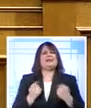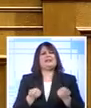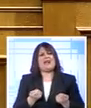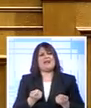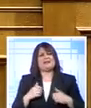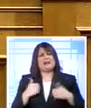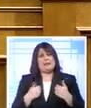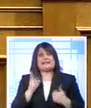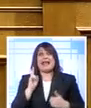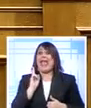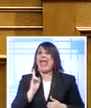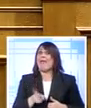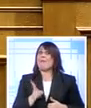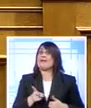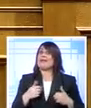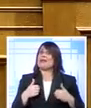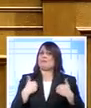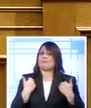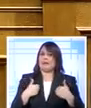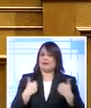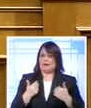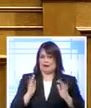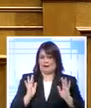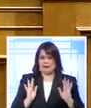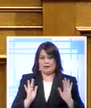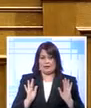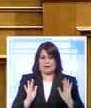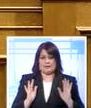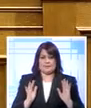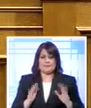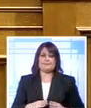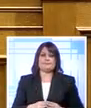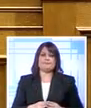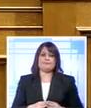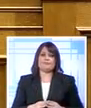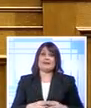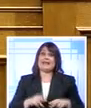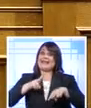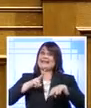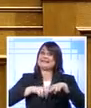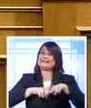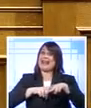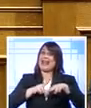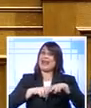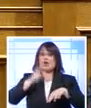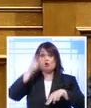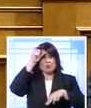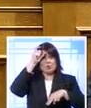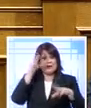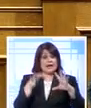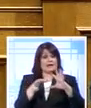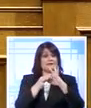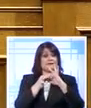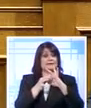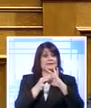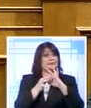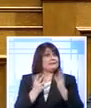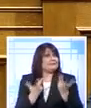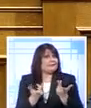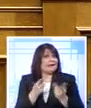Παίζετε επικίνδυνα παιχνίδια και σε σχέση με τις σχέσεις με το Ισραήλ και με την Τουρκία, επικίνδυνα